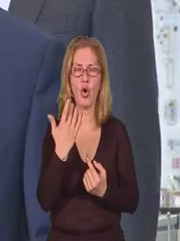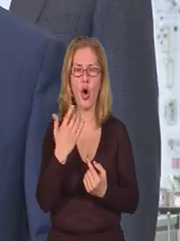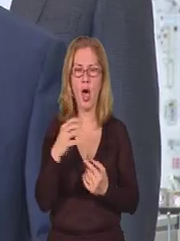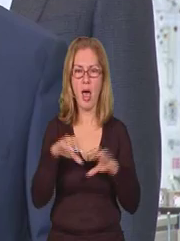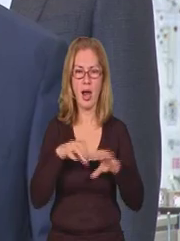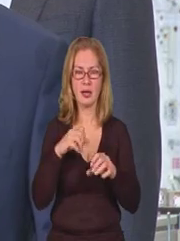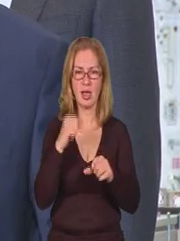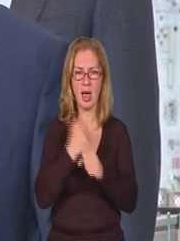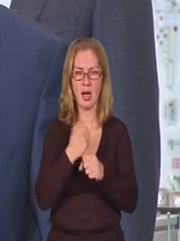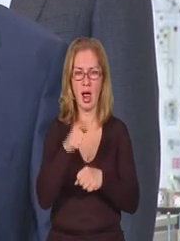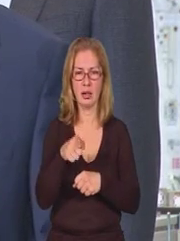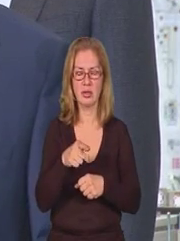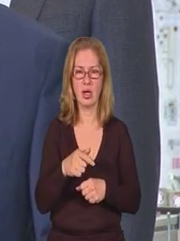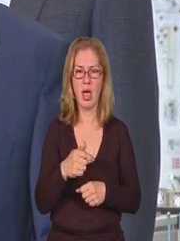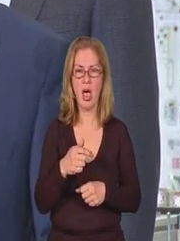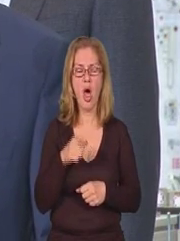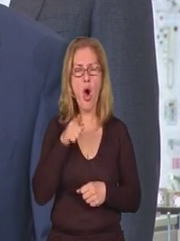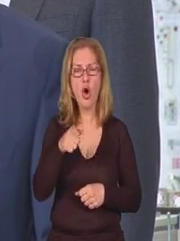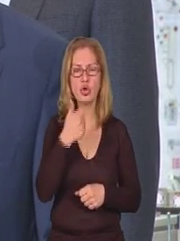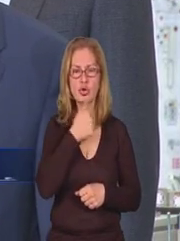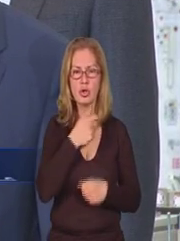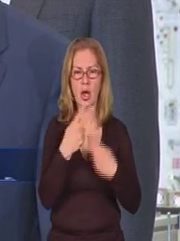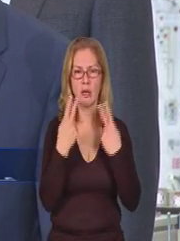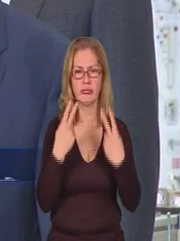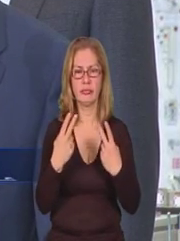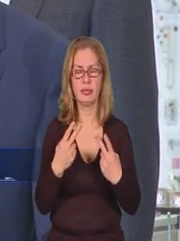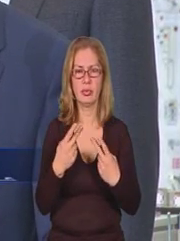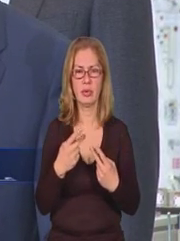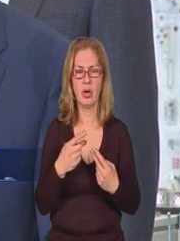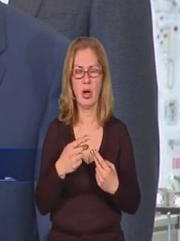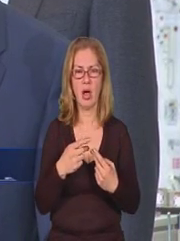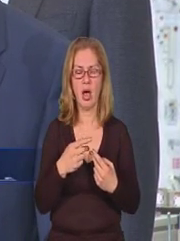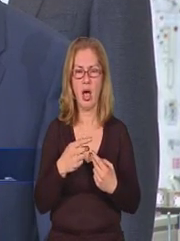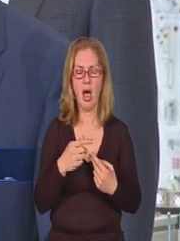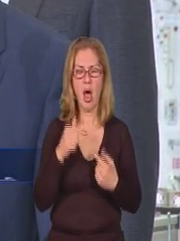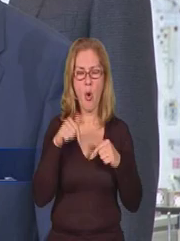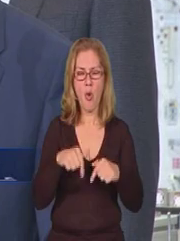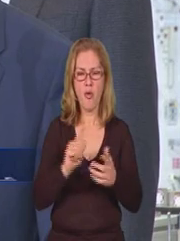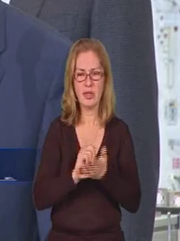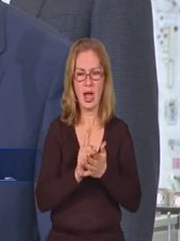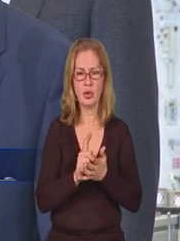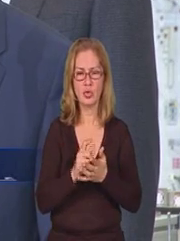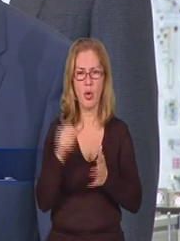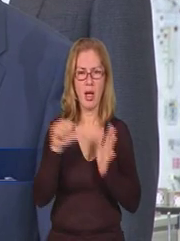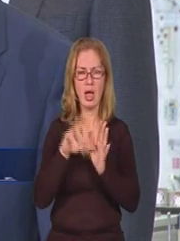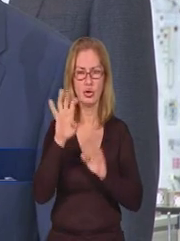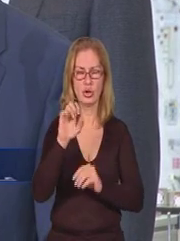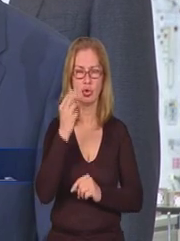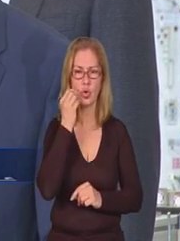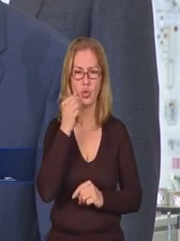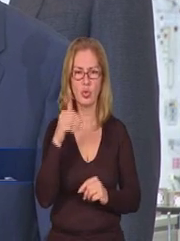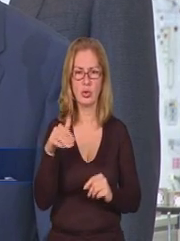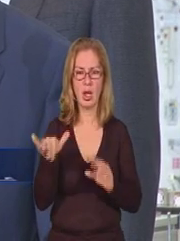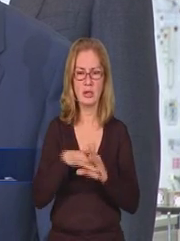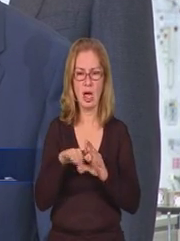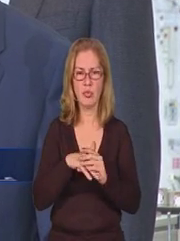radi. I ono što je jedino bitno, to je da je u ovom trenutku preko 1400 ljudi zaposleno da radi. Da